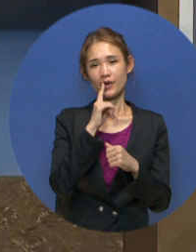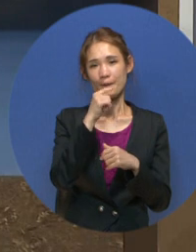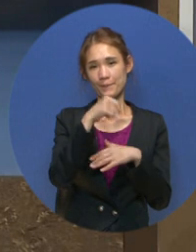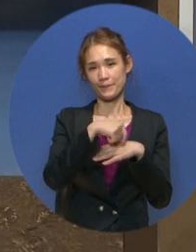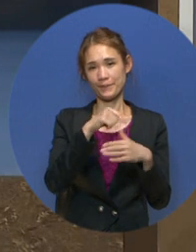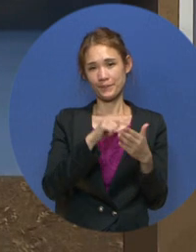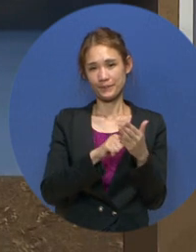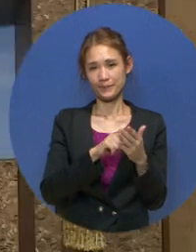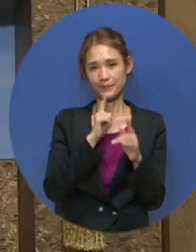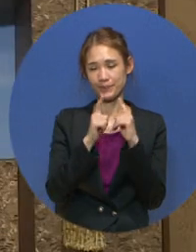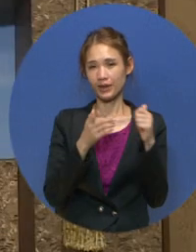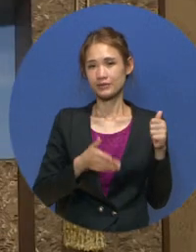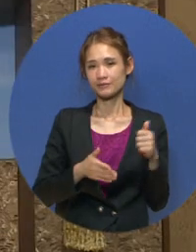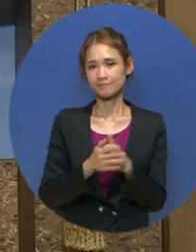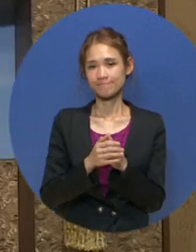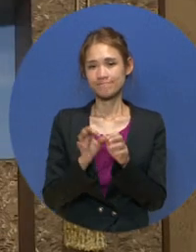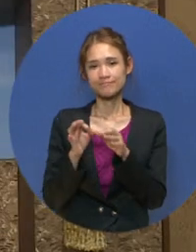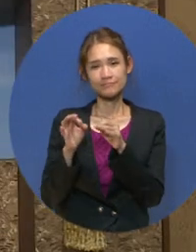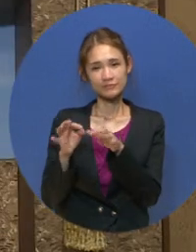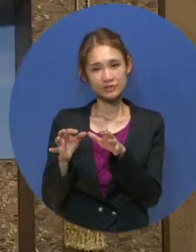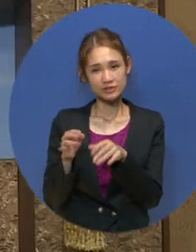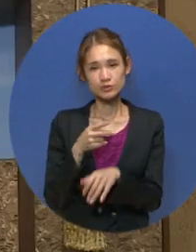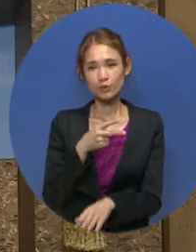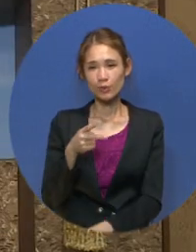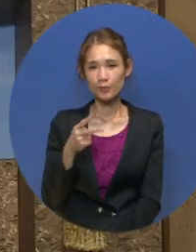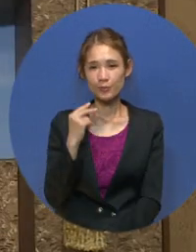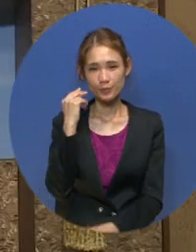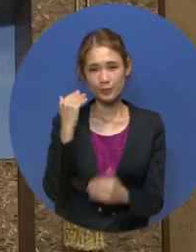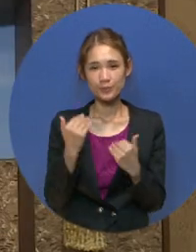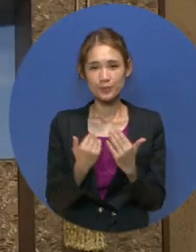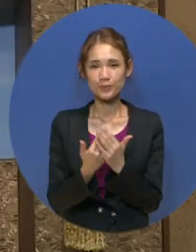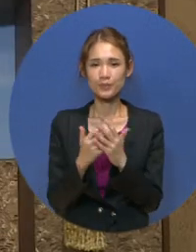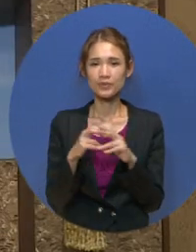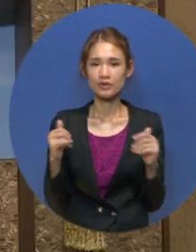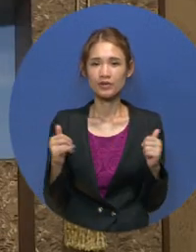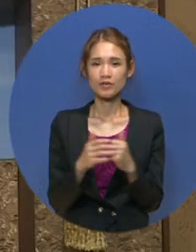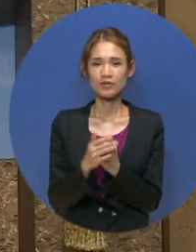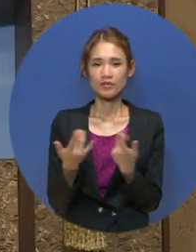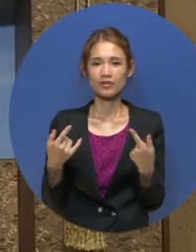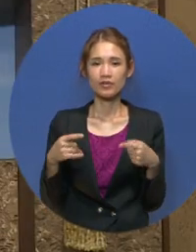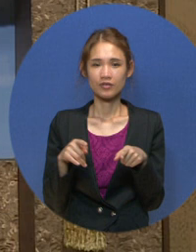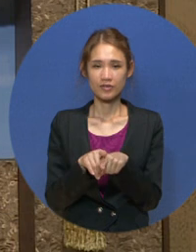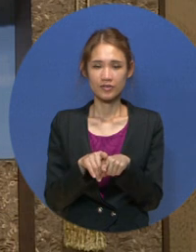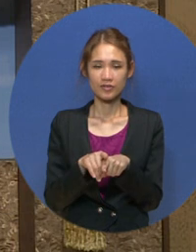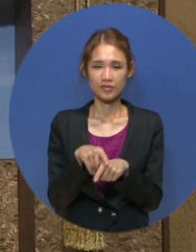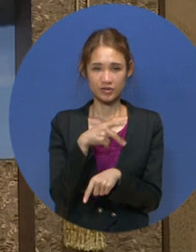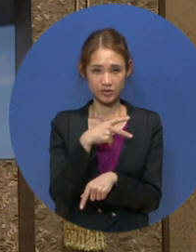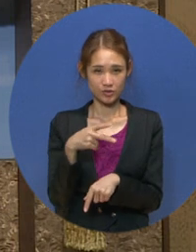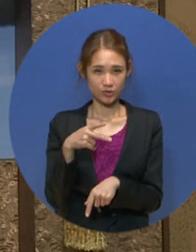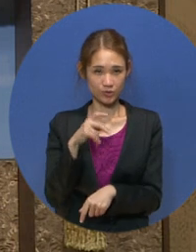말씀 해주시죠. 네. 기증은 그리고 발달장애인들과 함께하는 것